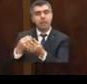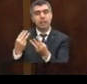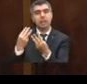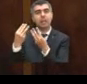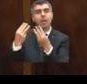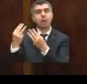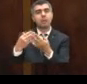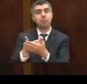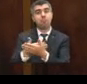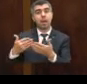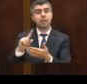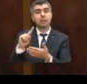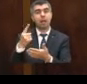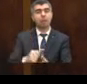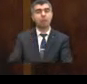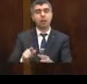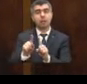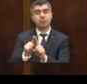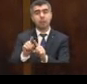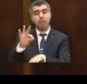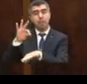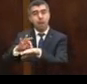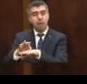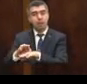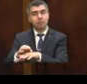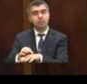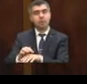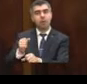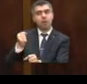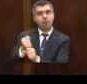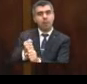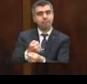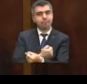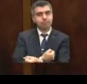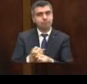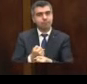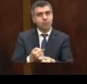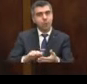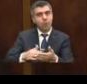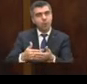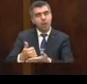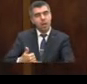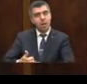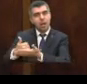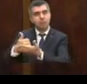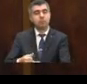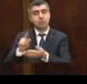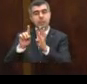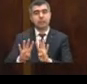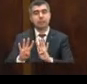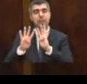مليار درهم لرعاية المصابين والتخفيف من آثار الجائحة الاجتماعية وتداعياتها الاقتصادية، منها 18